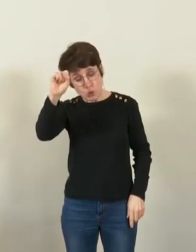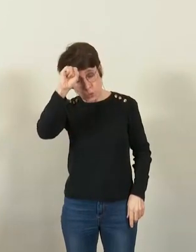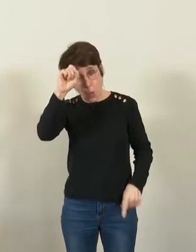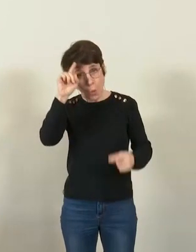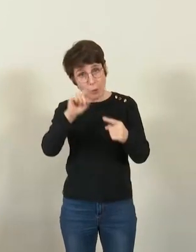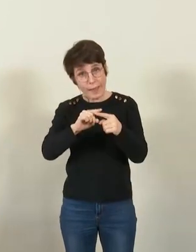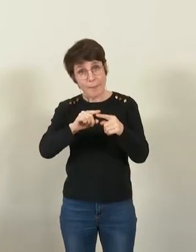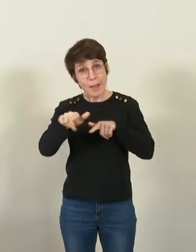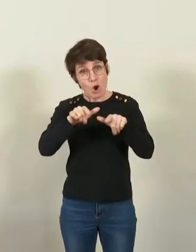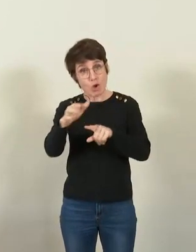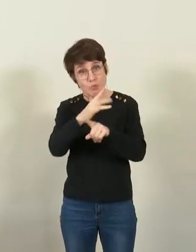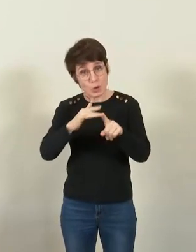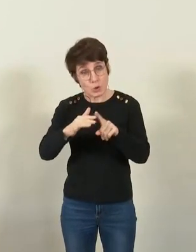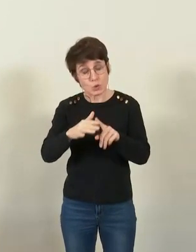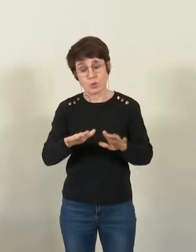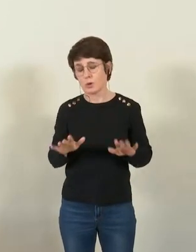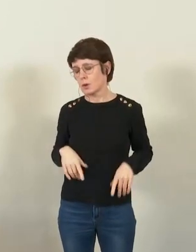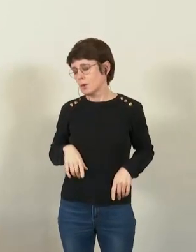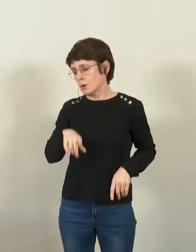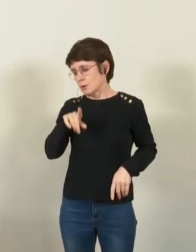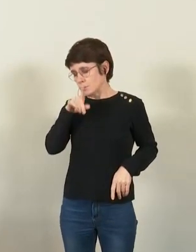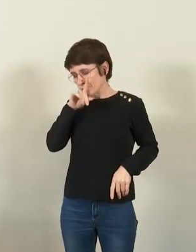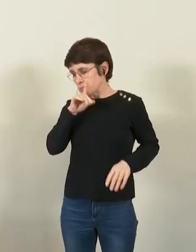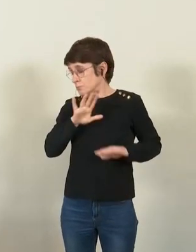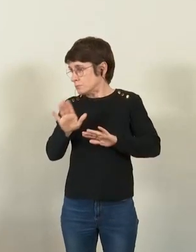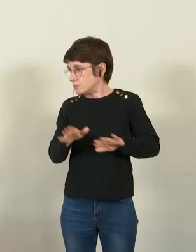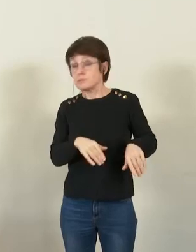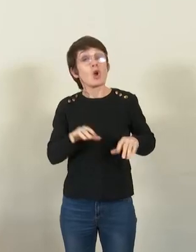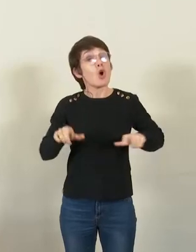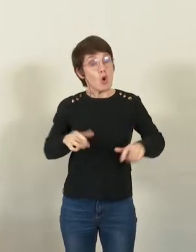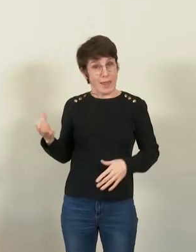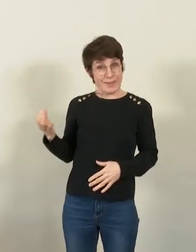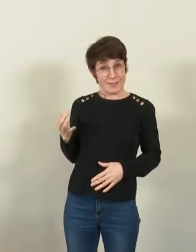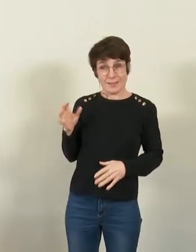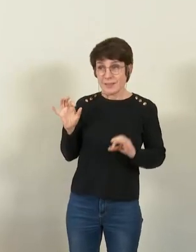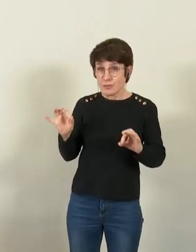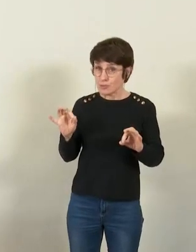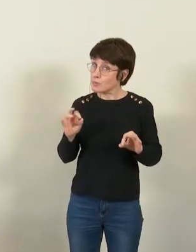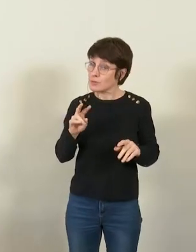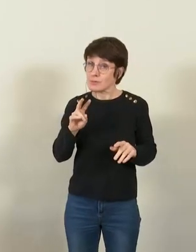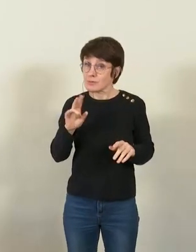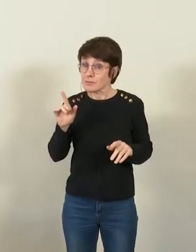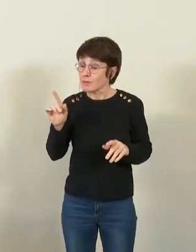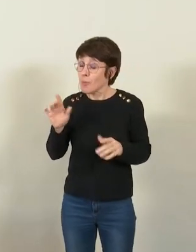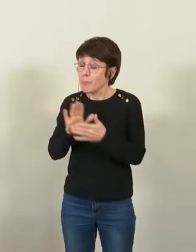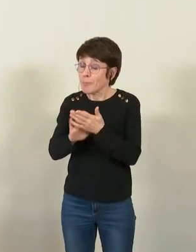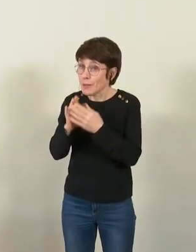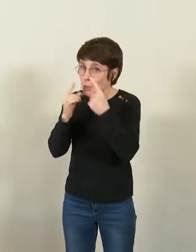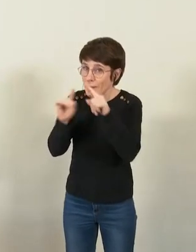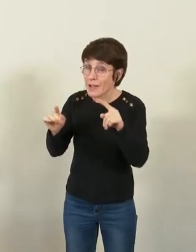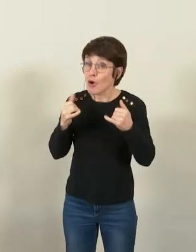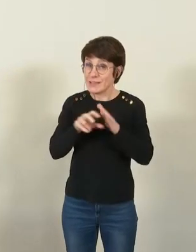logements sociaux considérant ce que vient de dire de sur croix ma ma collègue sur le fait qu'effectivement la ville de Grenoble n'atteint pas son quotat de logement social donc c'est